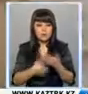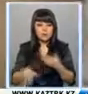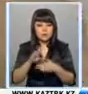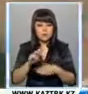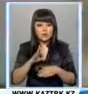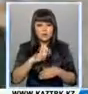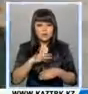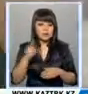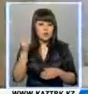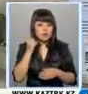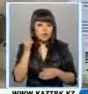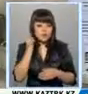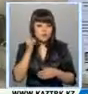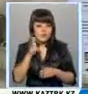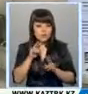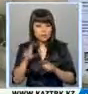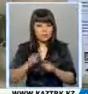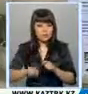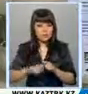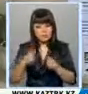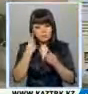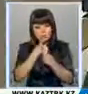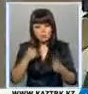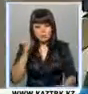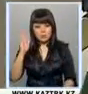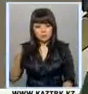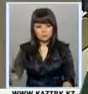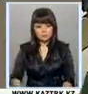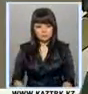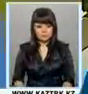банкноттары немесе ұялы телефон арқылы бақылай алады. Айгерім Мусина, Болат Жұмабаев, Ұлттық арна.